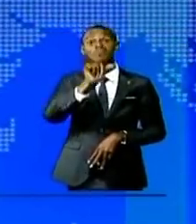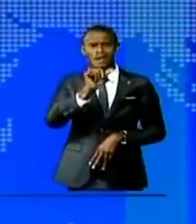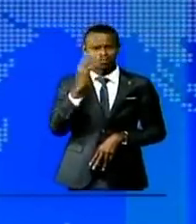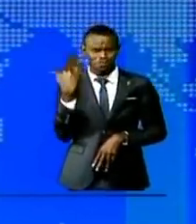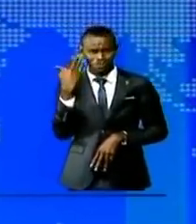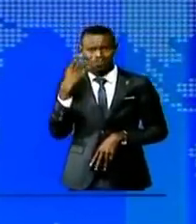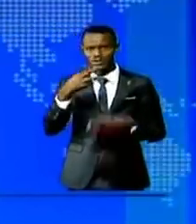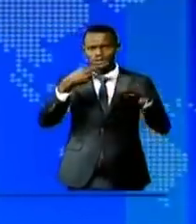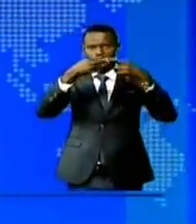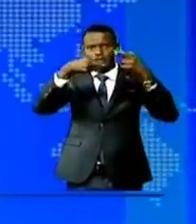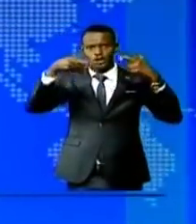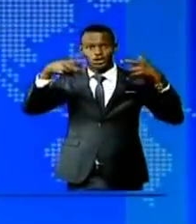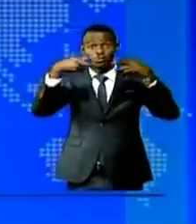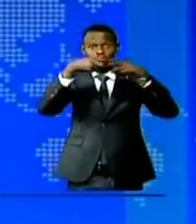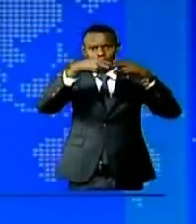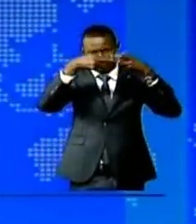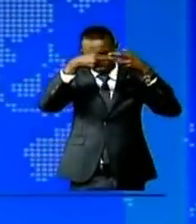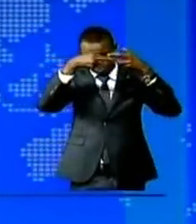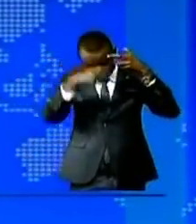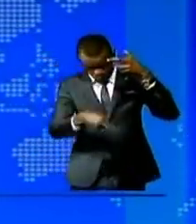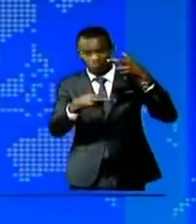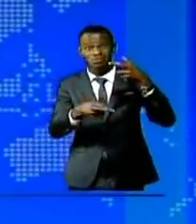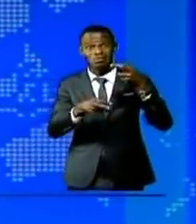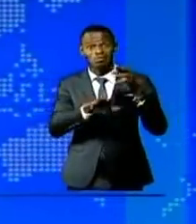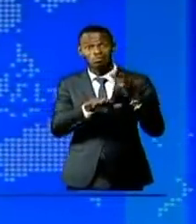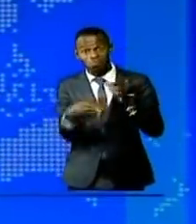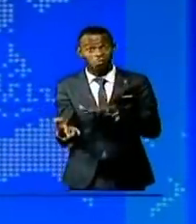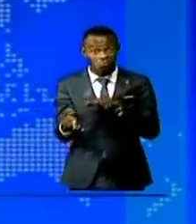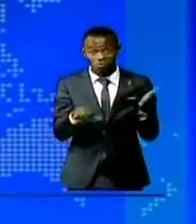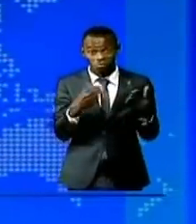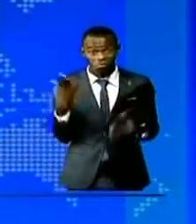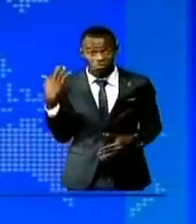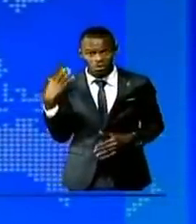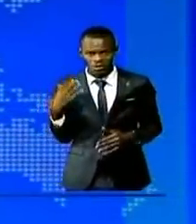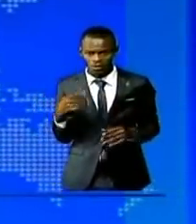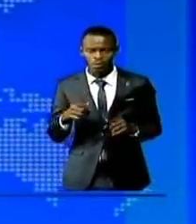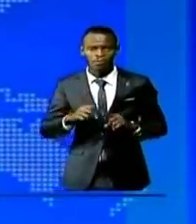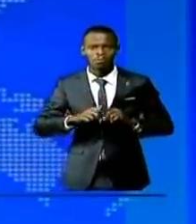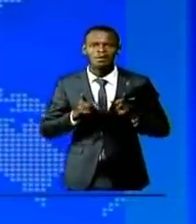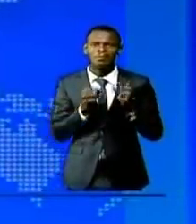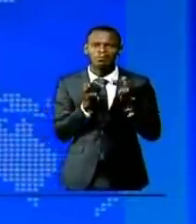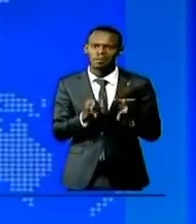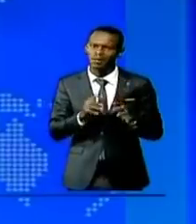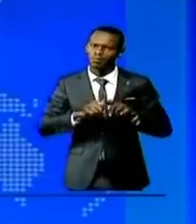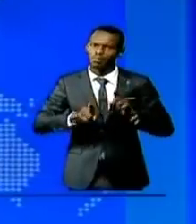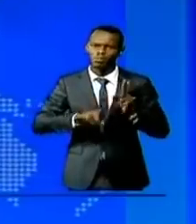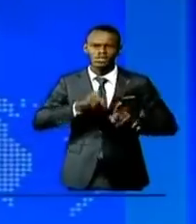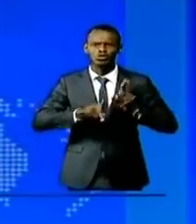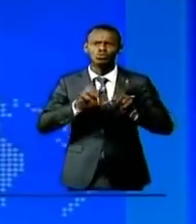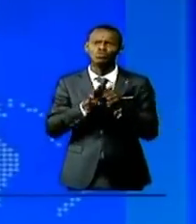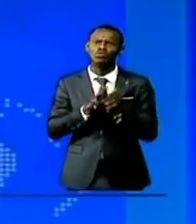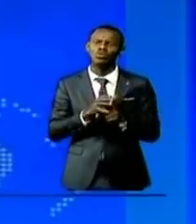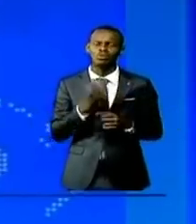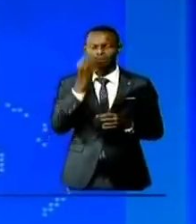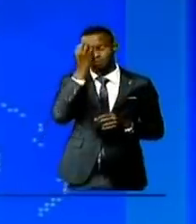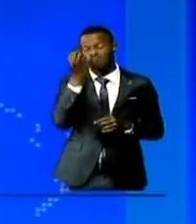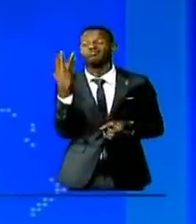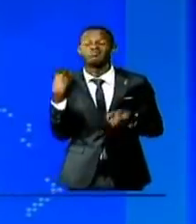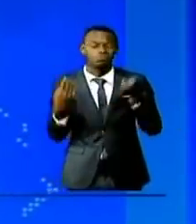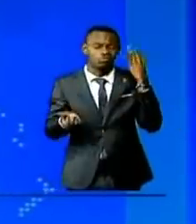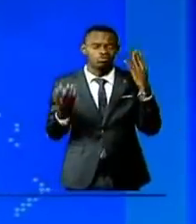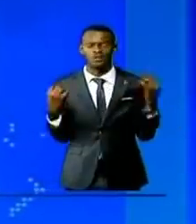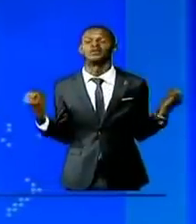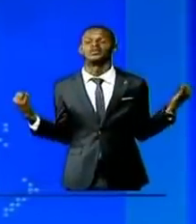de certains vendeurs. C'est le cas des vendeurs du quartier Mboudi qui, sans inquiétude, opèrent sous les lignes électriques et à côté